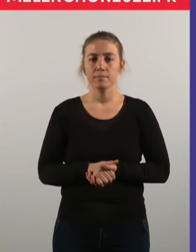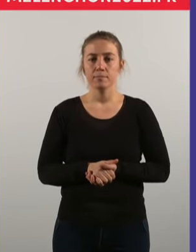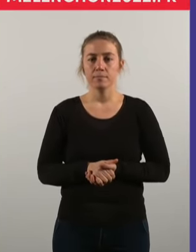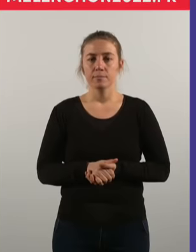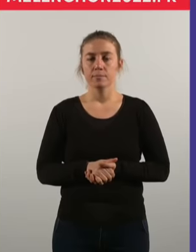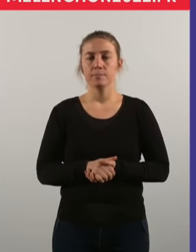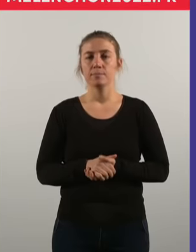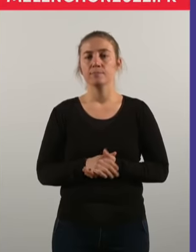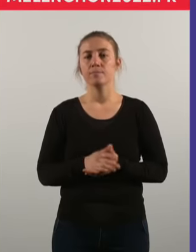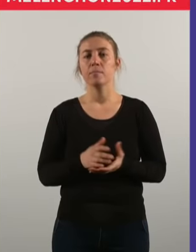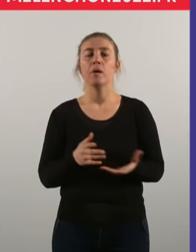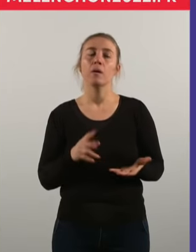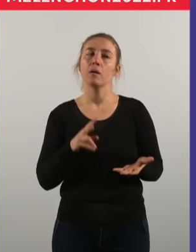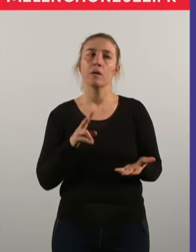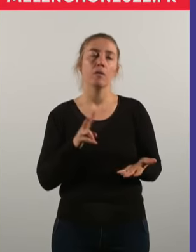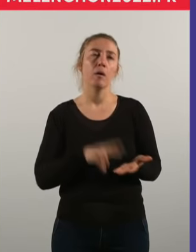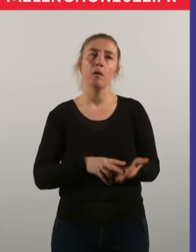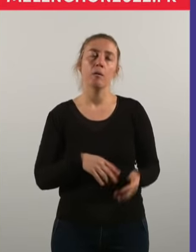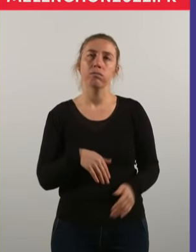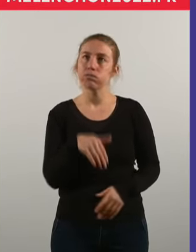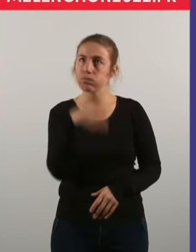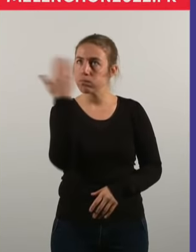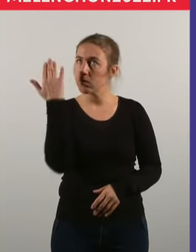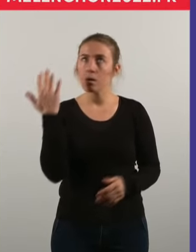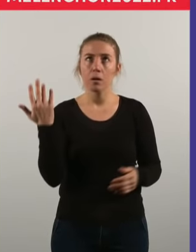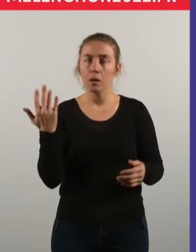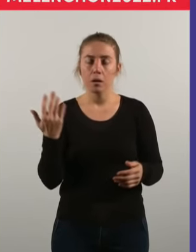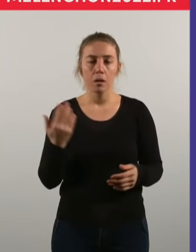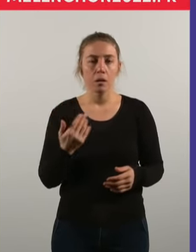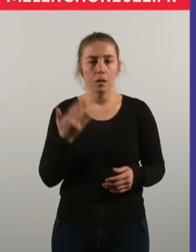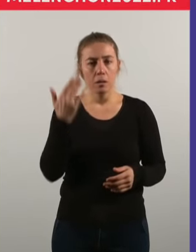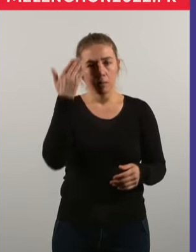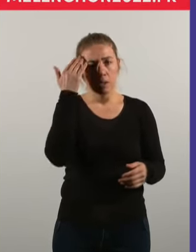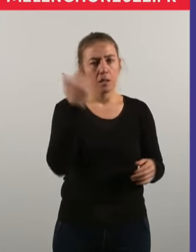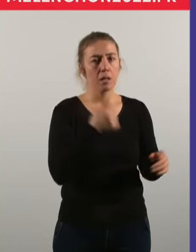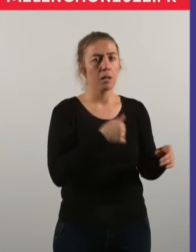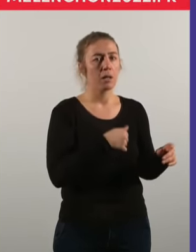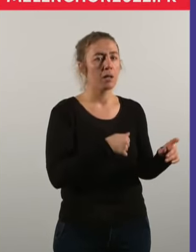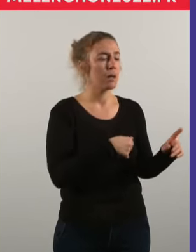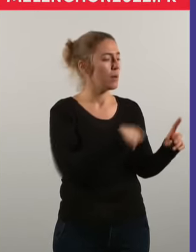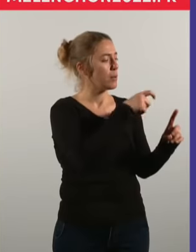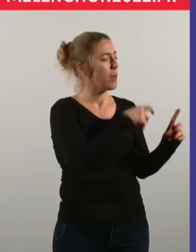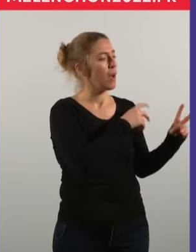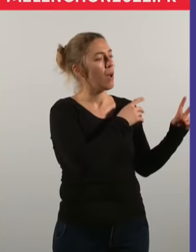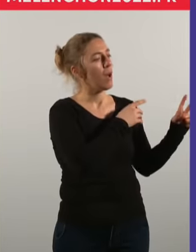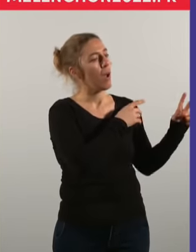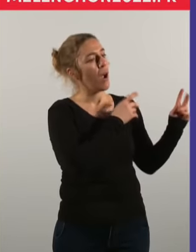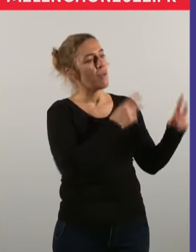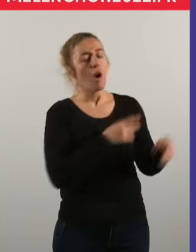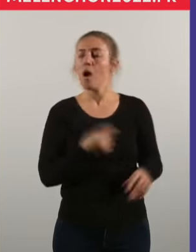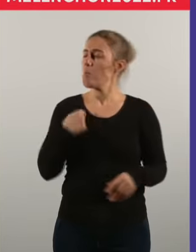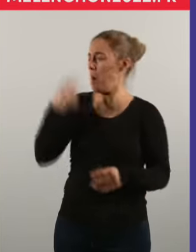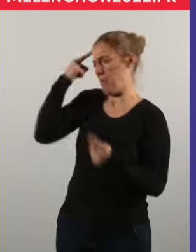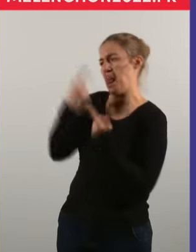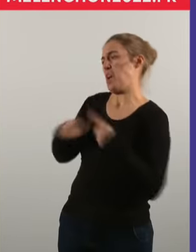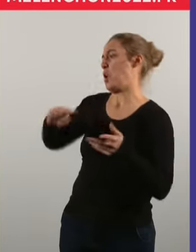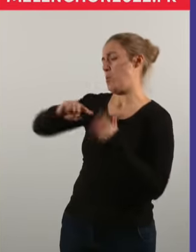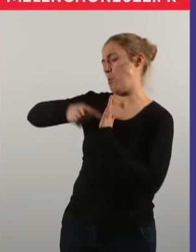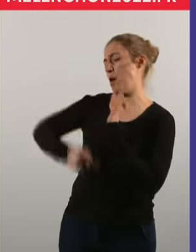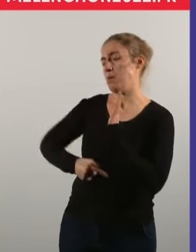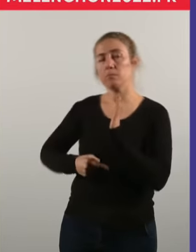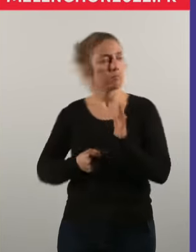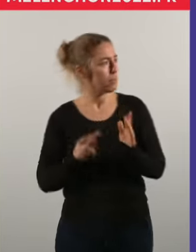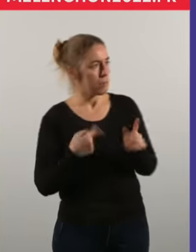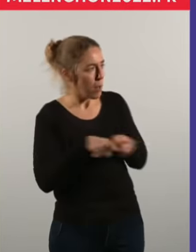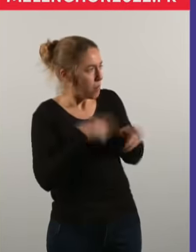Non, mais à la fin, c'est fatigant, quoi. Chaque fois qu'il y en a un ou une qui arrive, il dit « Je ne suis pas d'accord avec lui sur tout. » Ben moi non plus, je ne suis pas d'accord avec